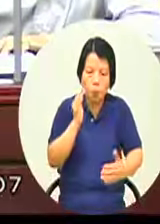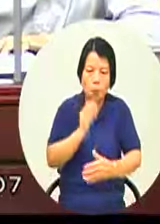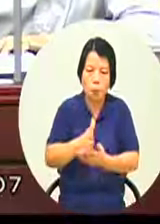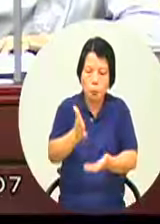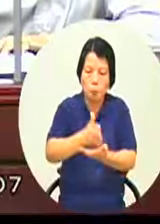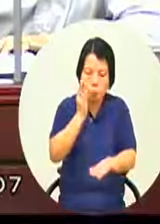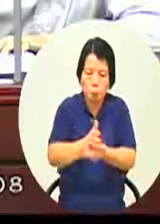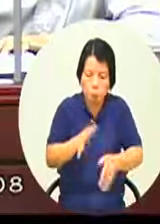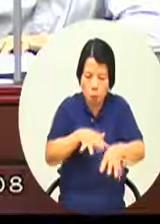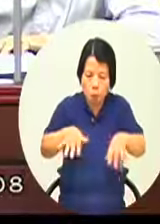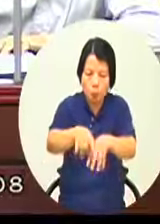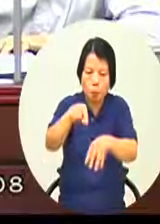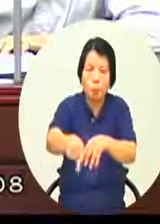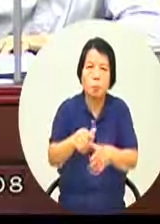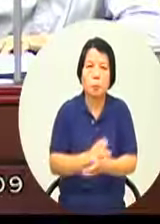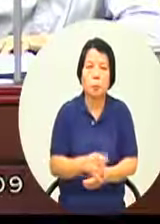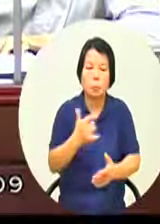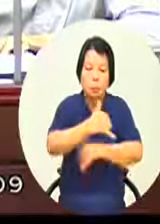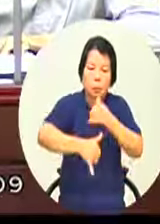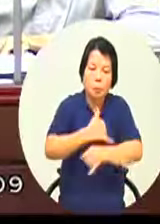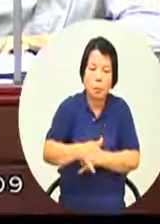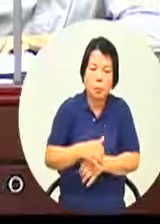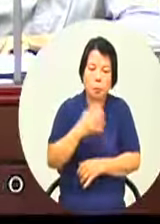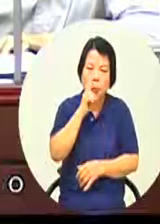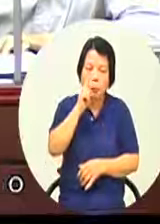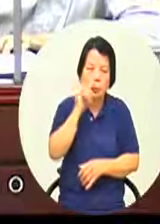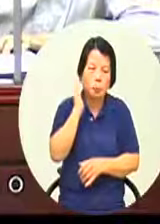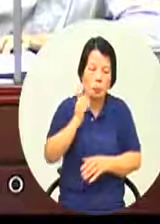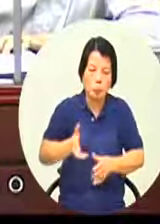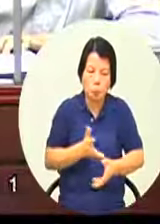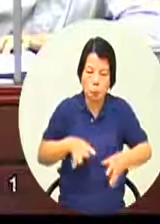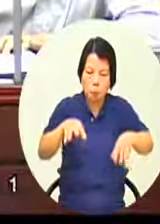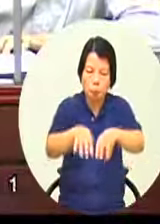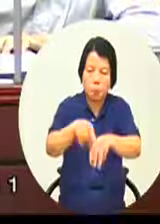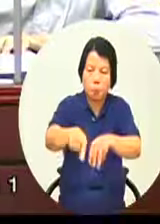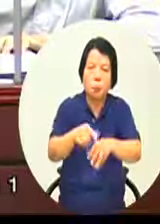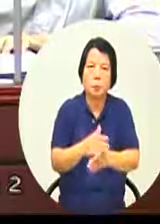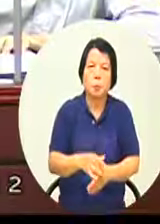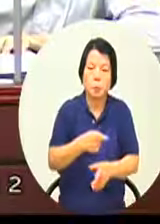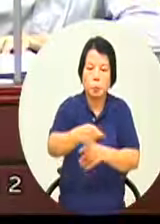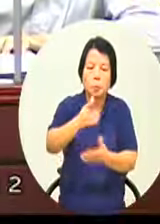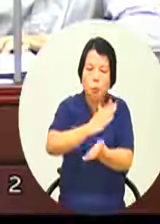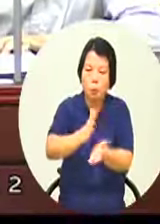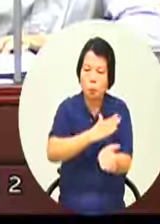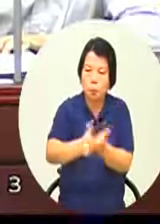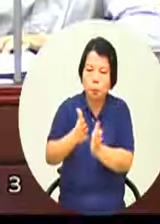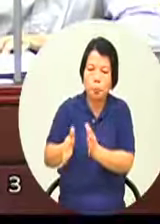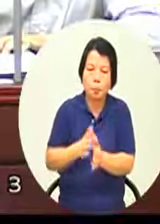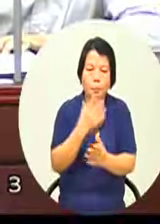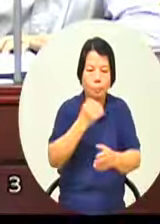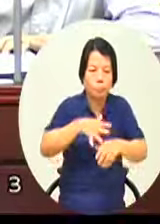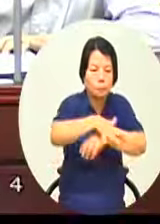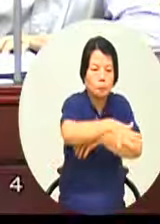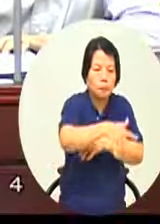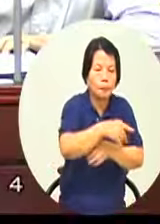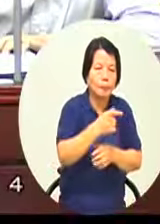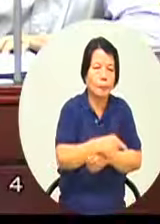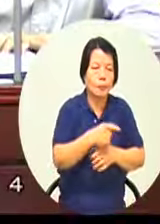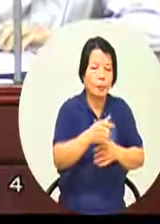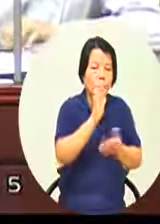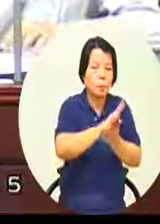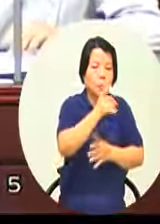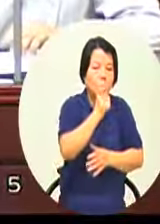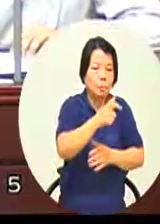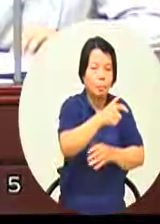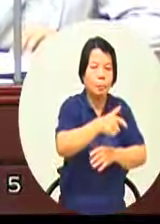希望说把一些那个生活污水等等的一个污水截流到污水厂处理，减少后进溪的污染。那另外就是环境